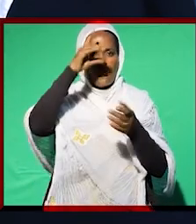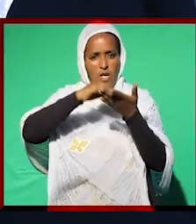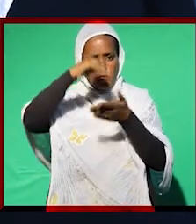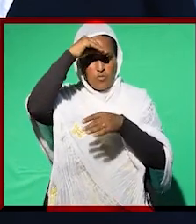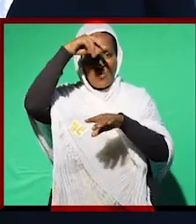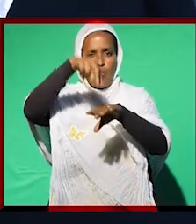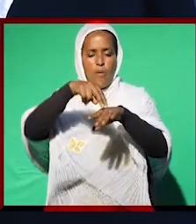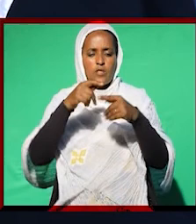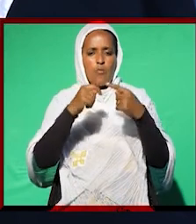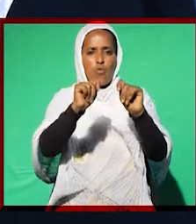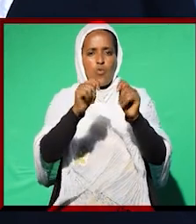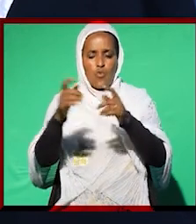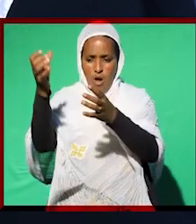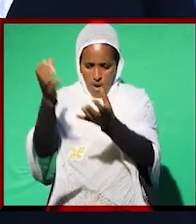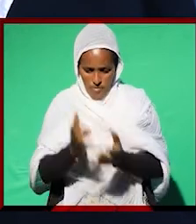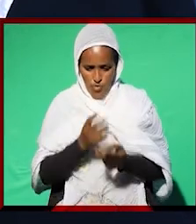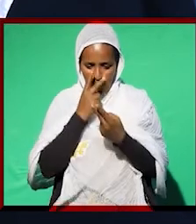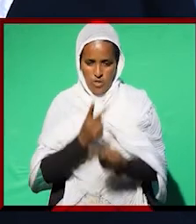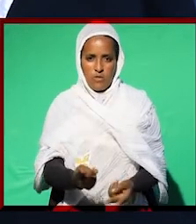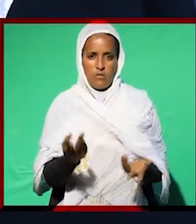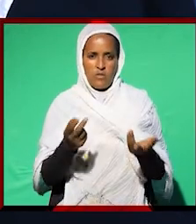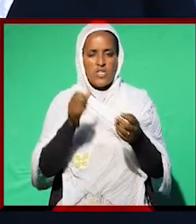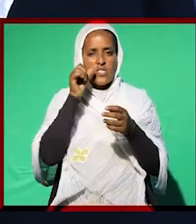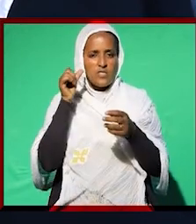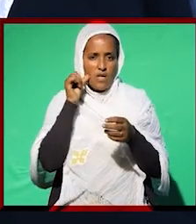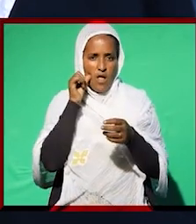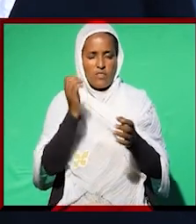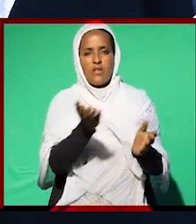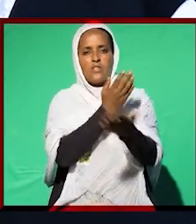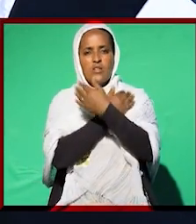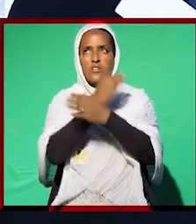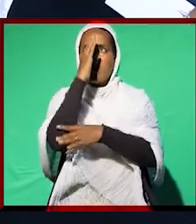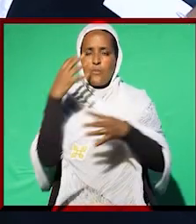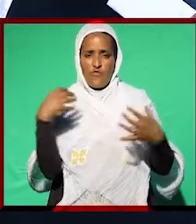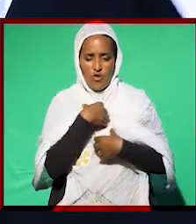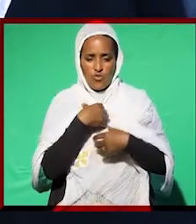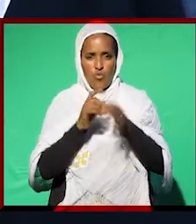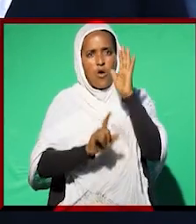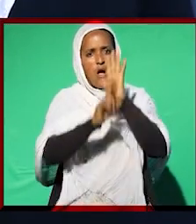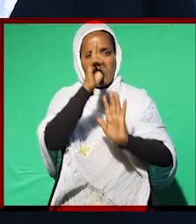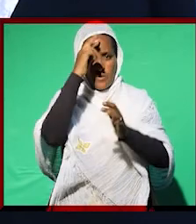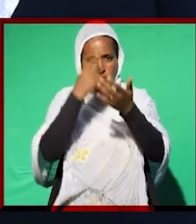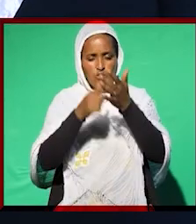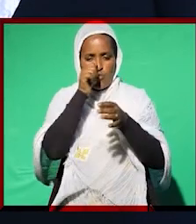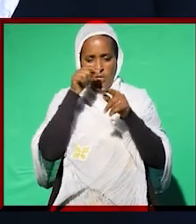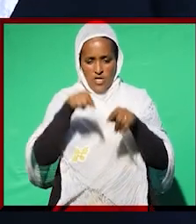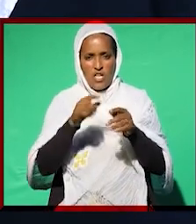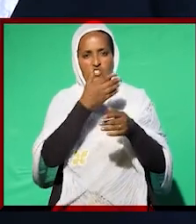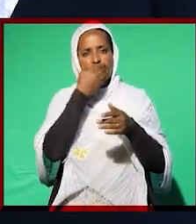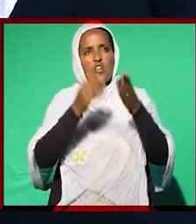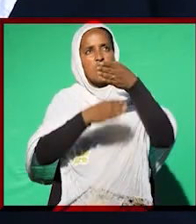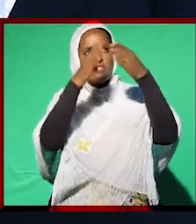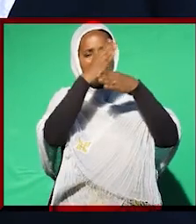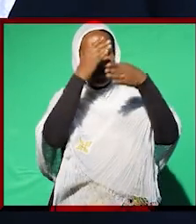የትናንትና ከፍተኛ ትምህርት ተቋማትን ተሞክሮ ያንጣና ይይ። ትናንት ነጥላል ወሰው እግዚአብሔርን ፈርቶ በማደጋቸው ኢትዮጵያን